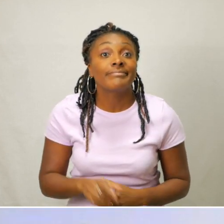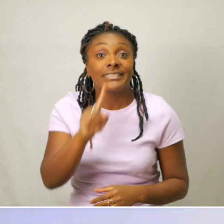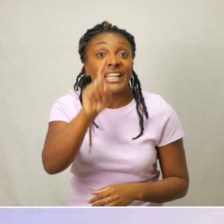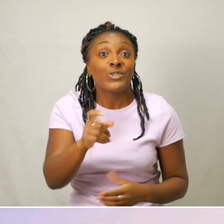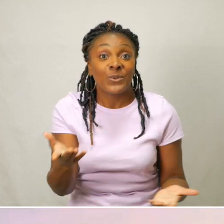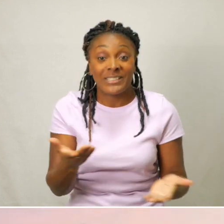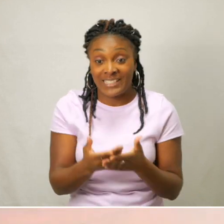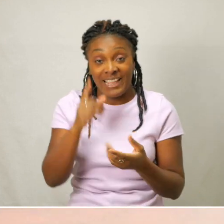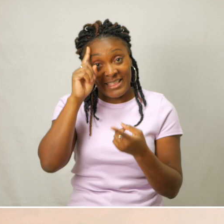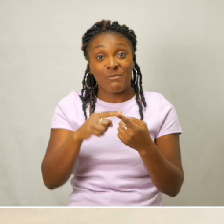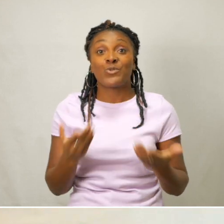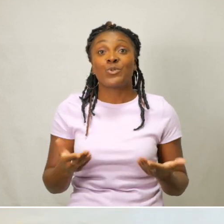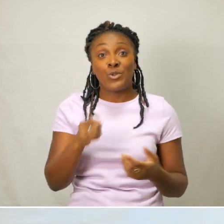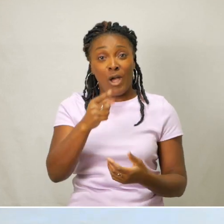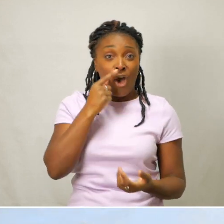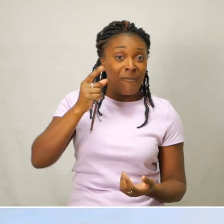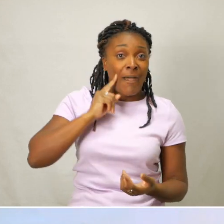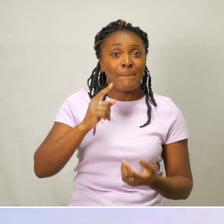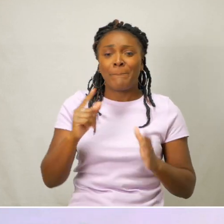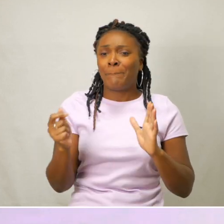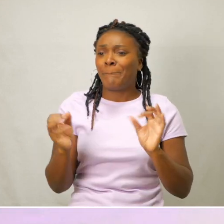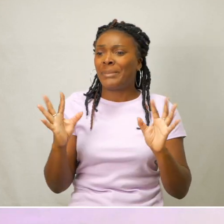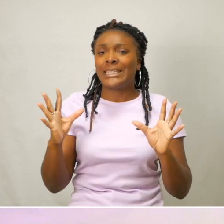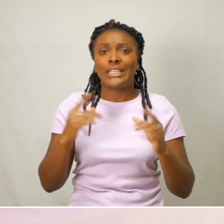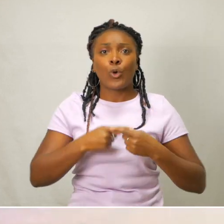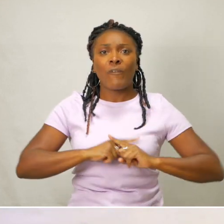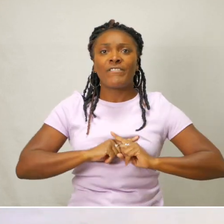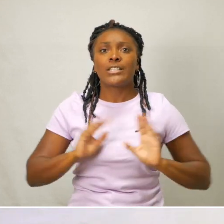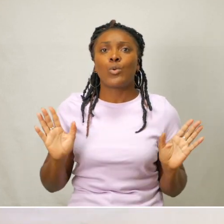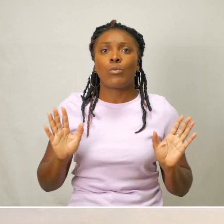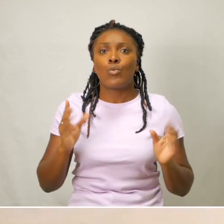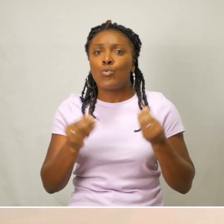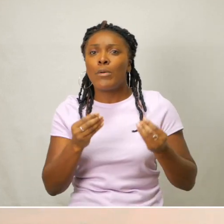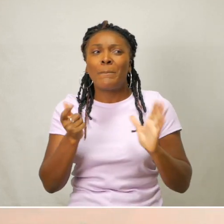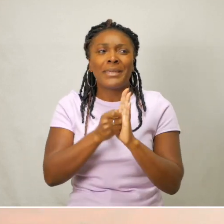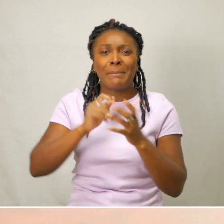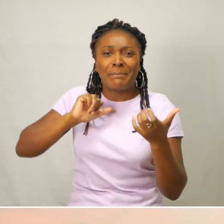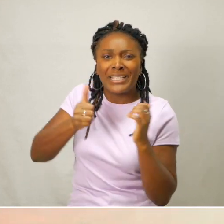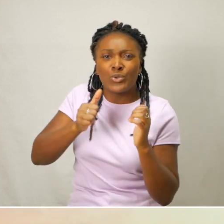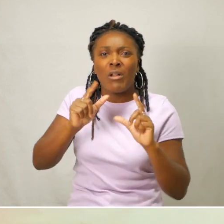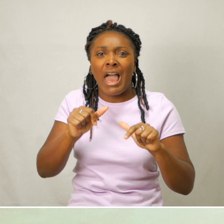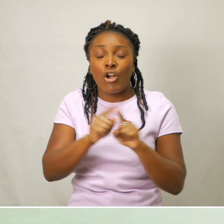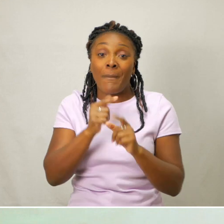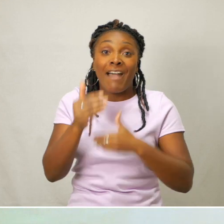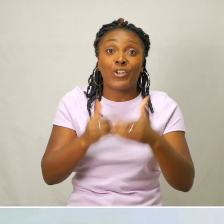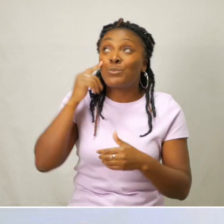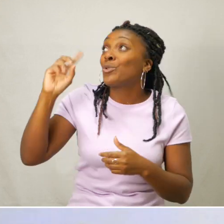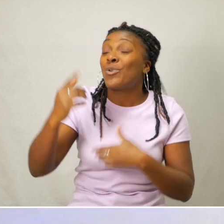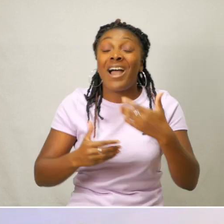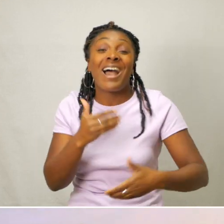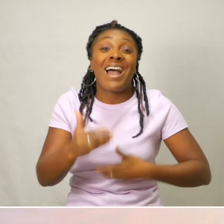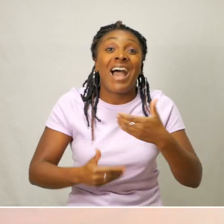C'est la question d'aujourd'hui. Est-ce que tu es un homme ou une femme de conviction ? Ou dès qu'il y a un peu de pression, dès que tu avances pour Dieu, qu'il y a un peu de